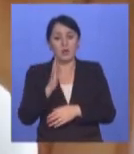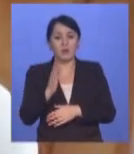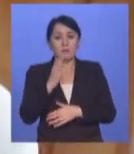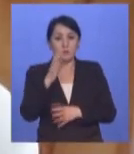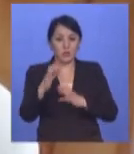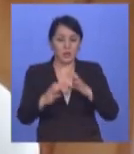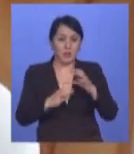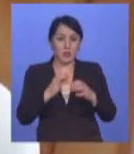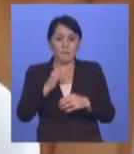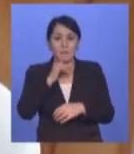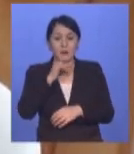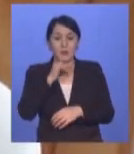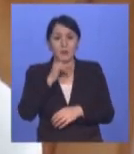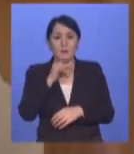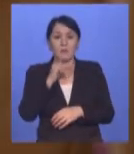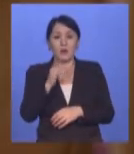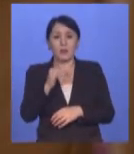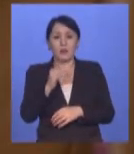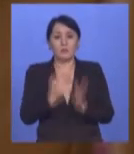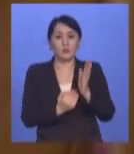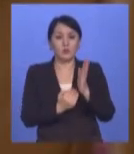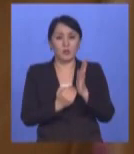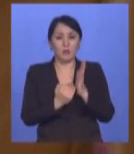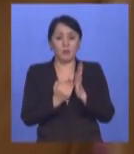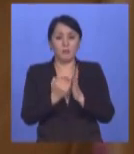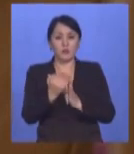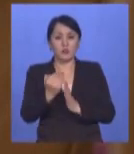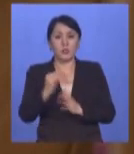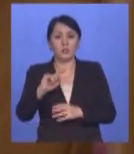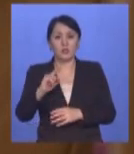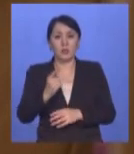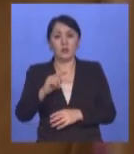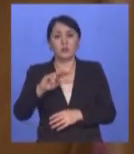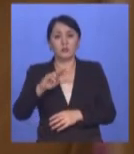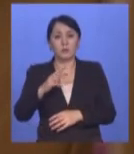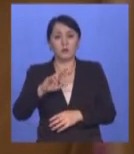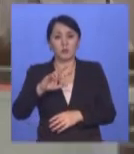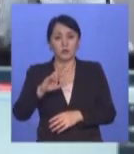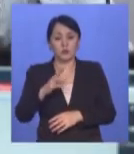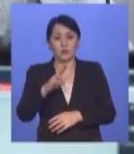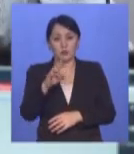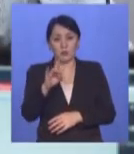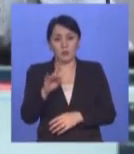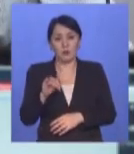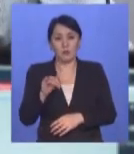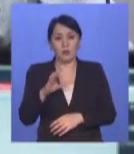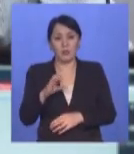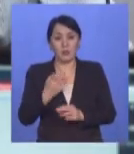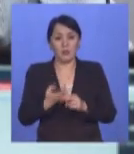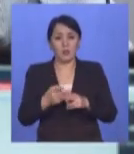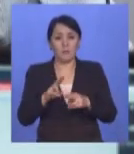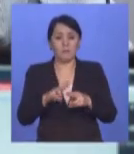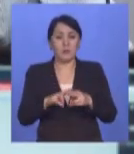Халықаралық ғылыми-практикалық конференцияға жоғары оқу орындарының 1-ші, 2-ші, 3-ші, 4-ші курс студенттері